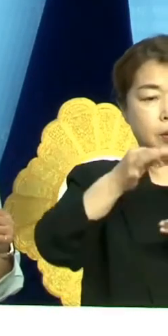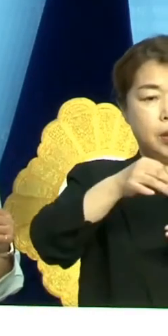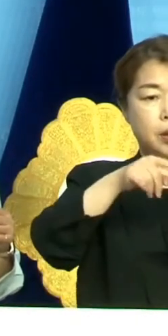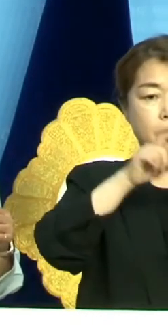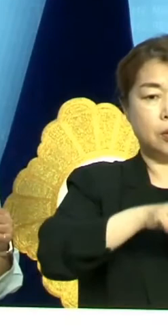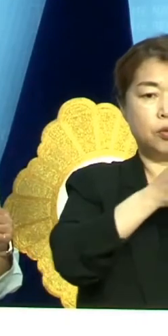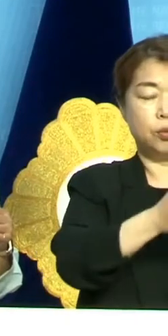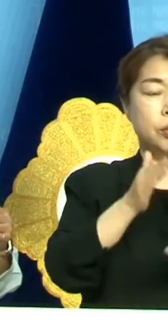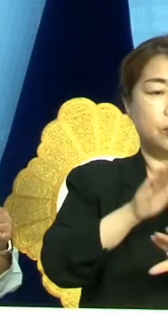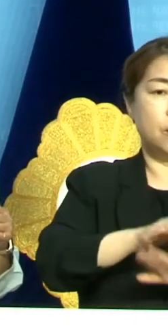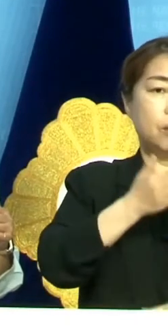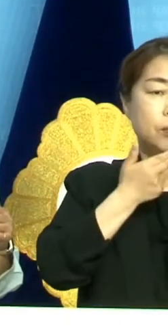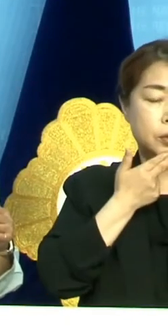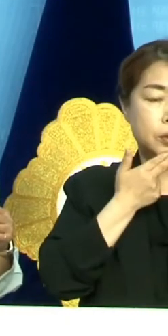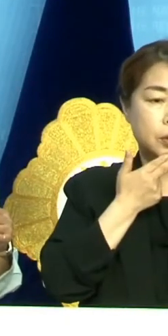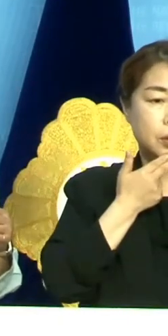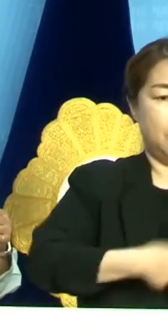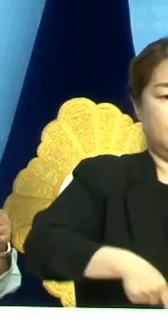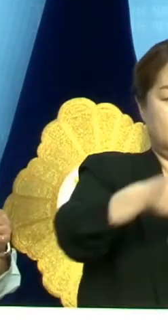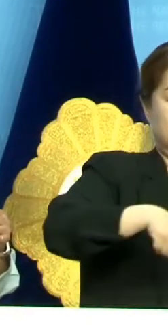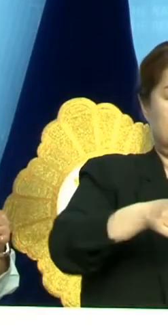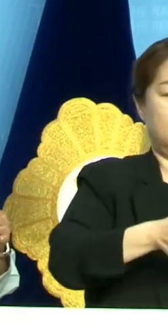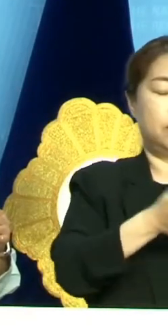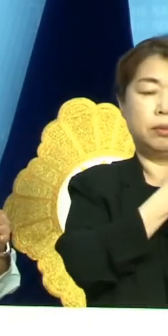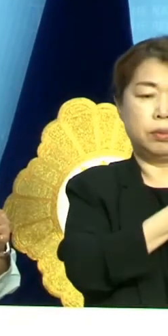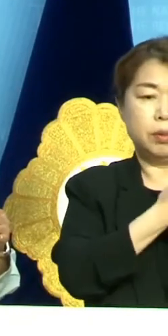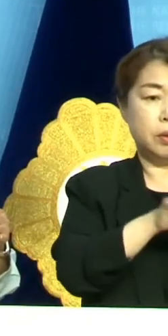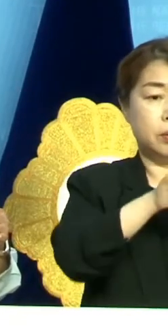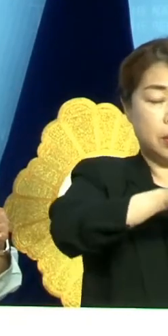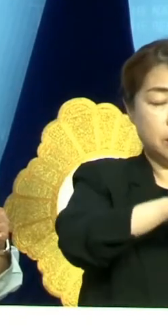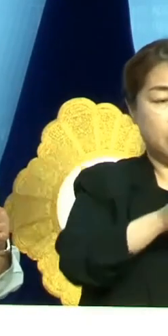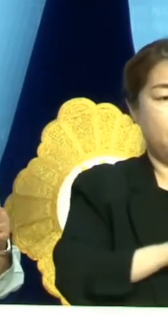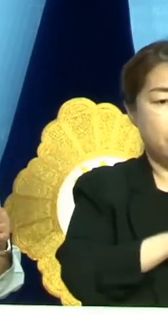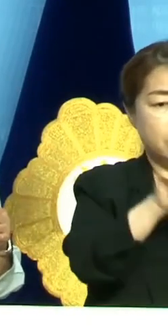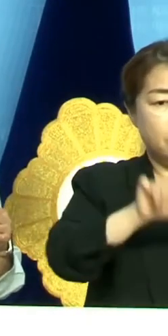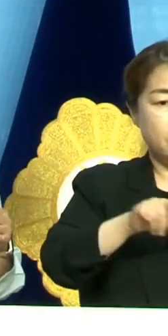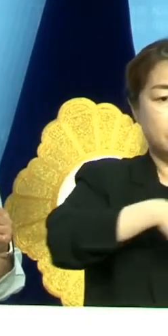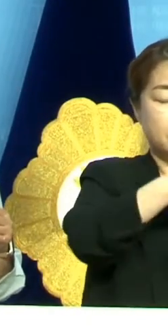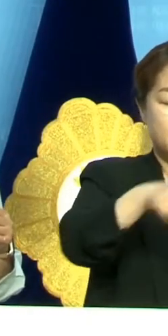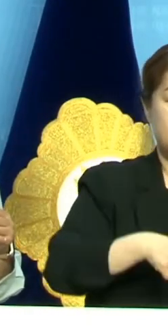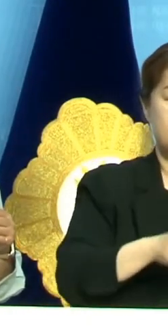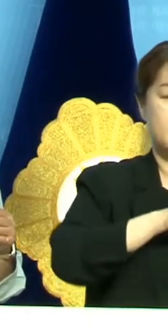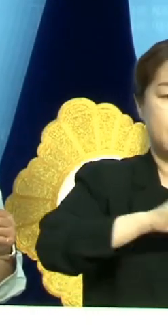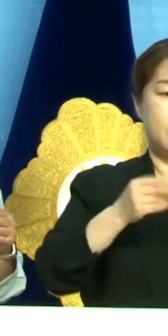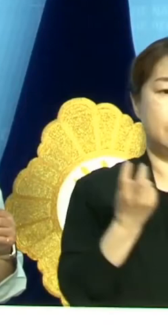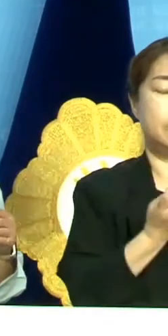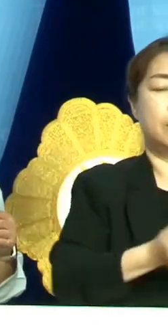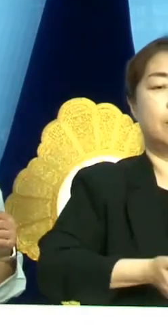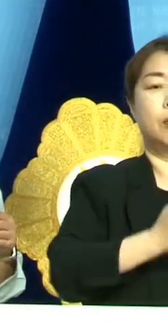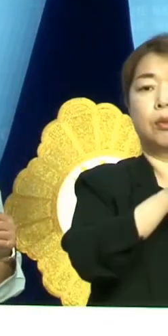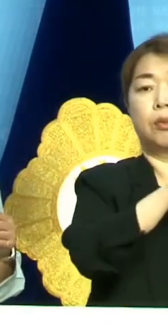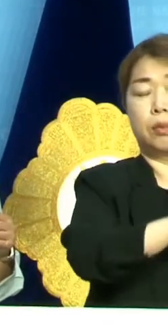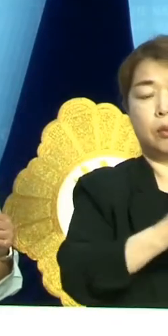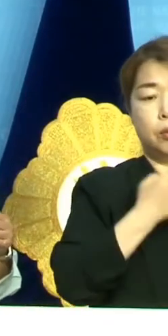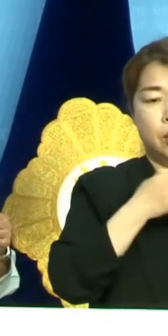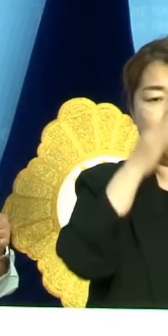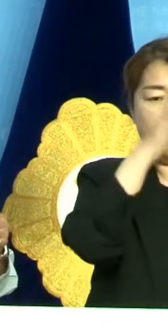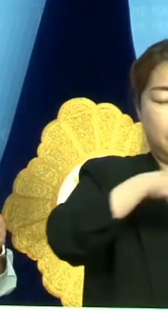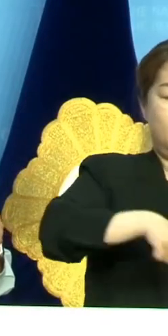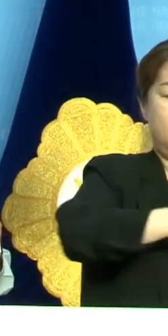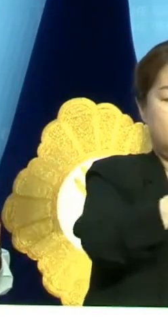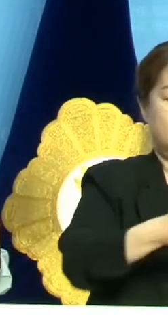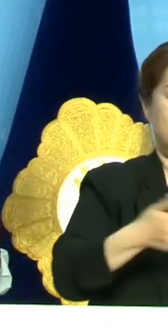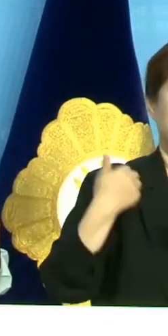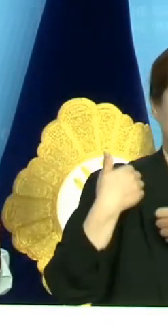마련하지 않고 방만하게 운영되어 온 것 구로나 상황에서 제대로 된 대책 쫓아 마련하지 못하고 열악한 교육환경 으로